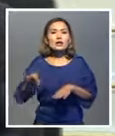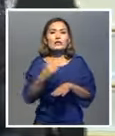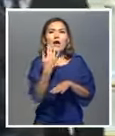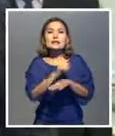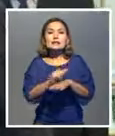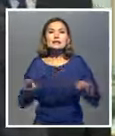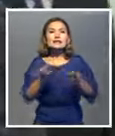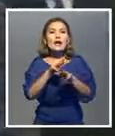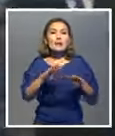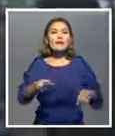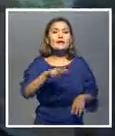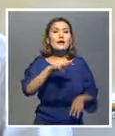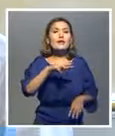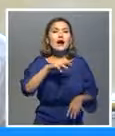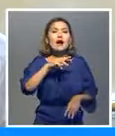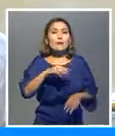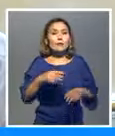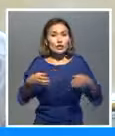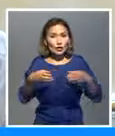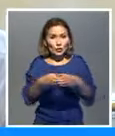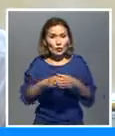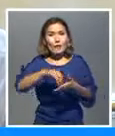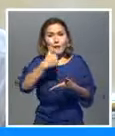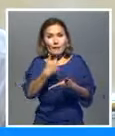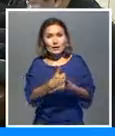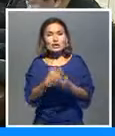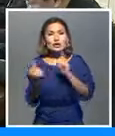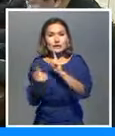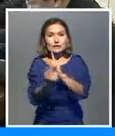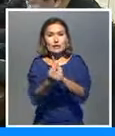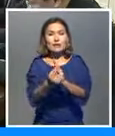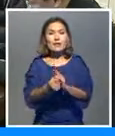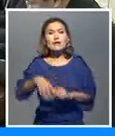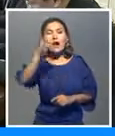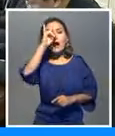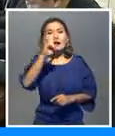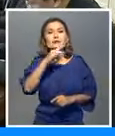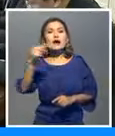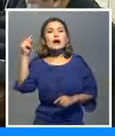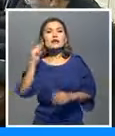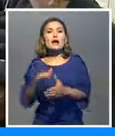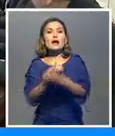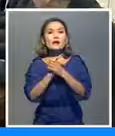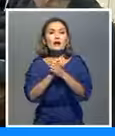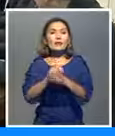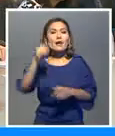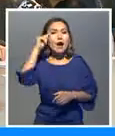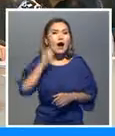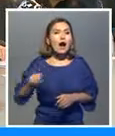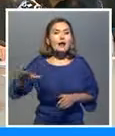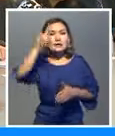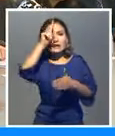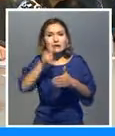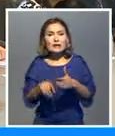істер министрі мақсатты тобының басшысы Гу Цзыпинмен кездесті. Кеңесте екі елдің өзара ықпалдастығының келешегі мен Азиядағы өзара